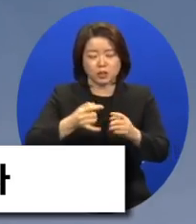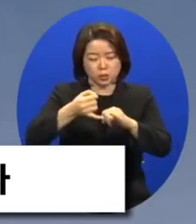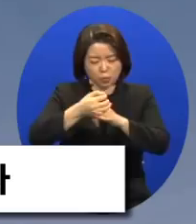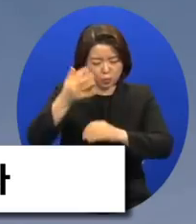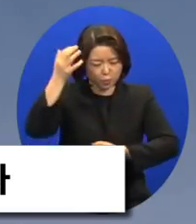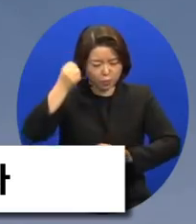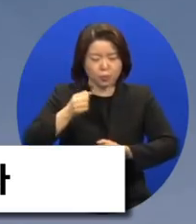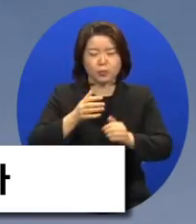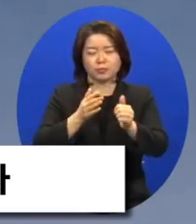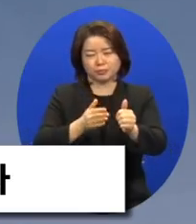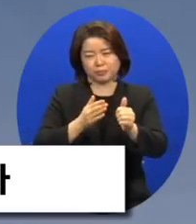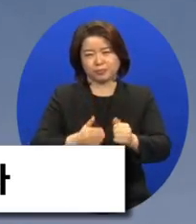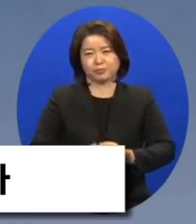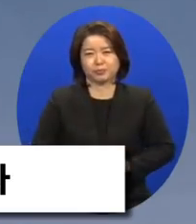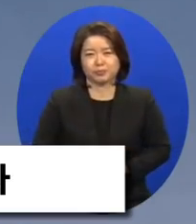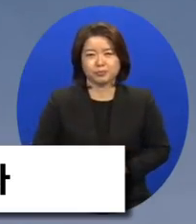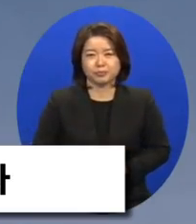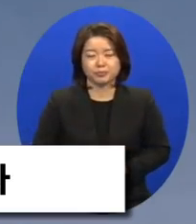합니다